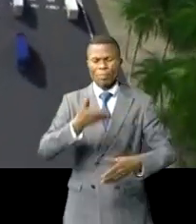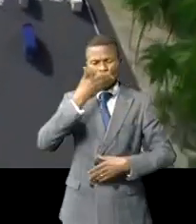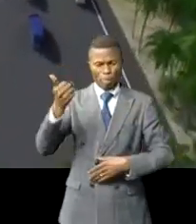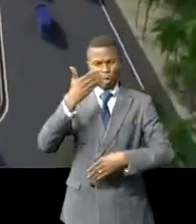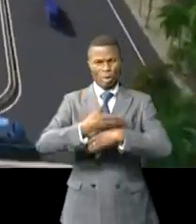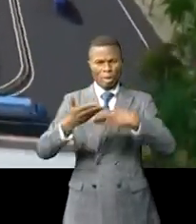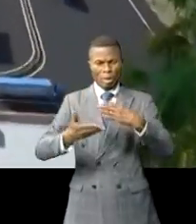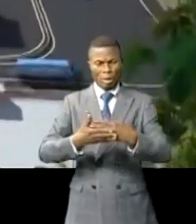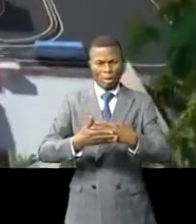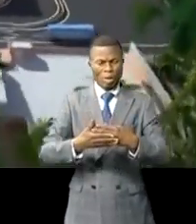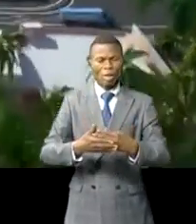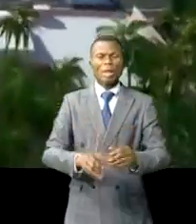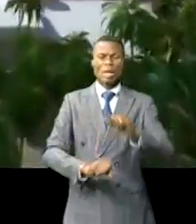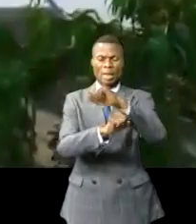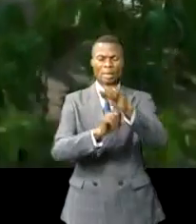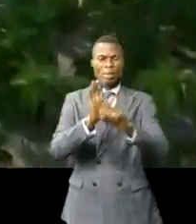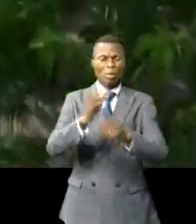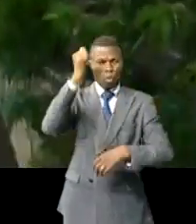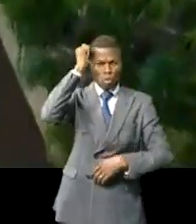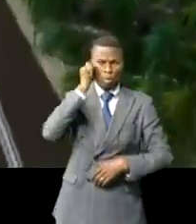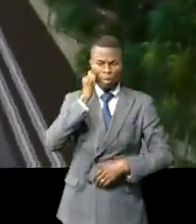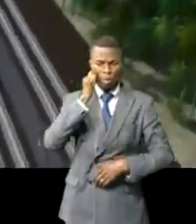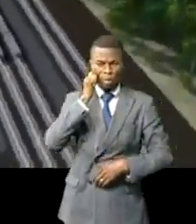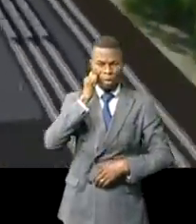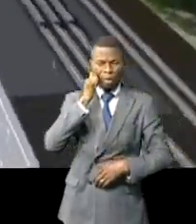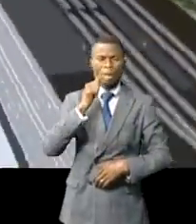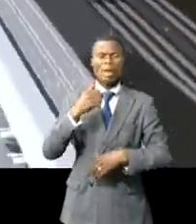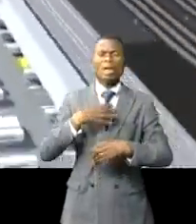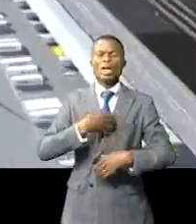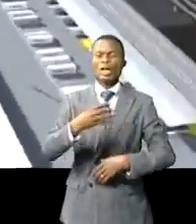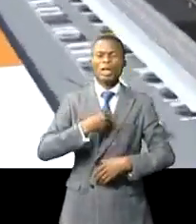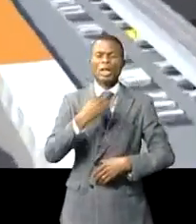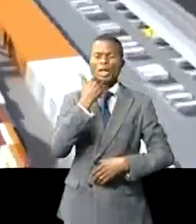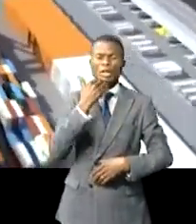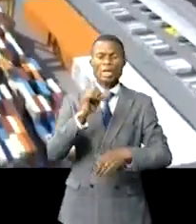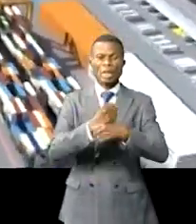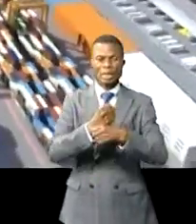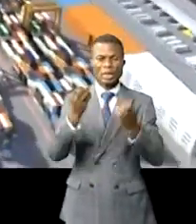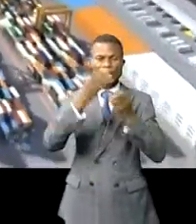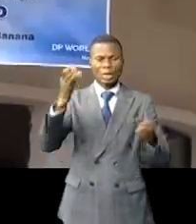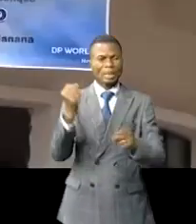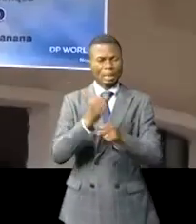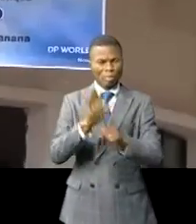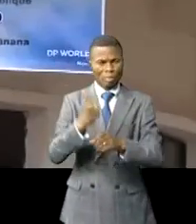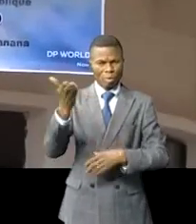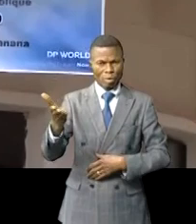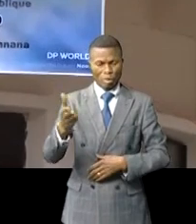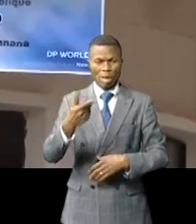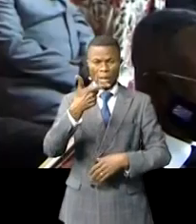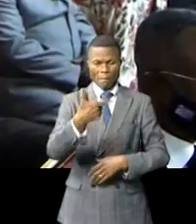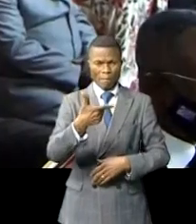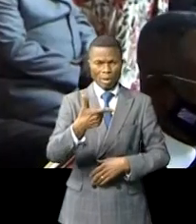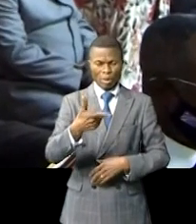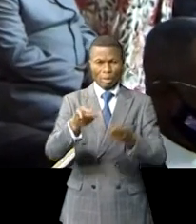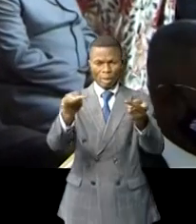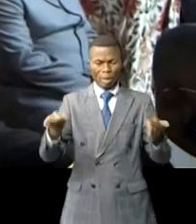la dernière génération des navires, ainsi qu'un hub d'affaires, création des richesses et d'emplois. Ce mardi, dans la cité